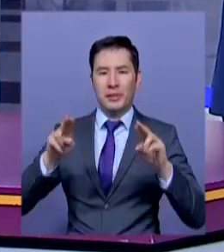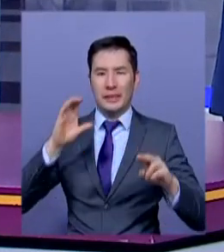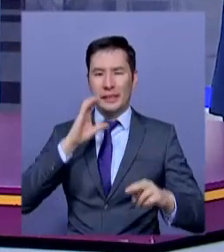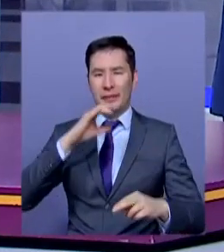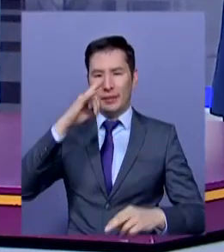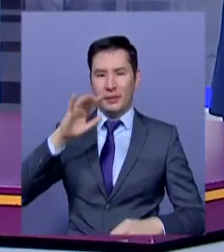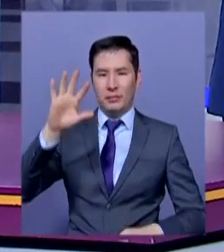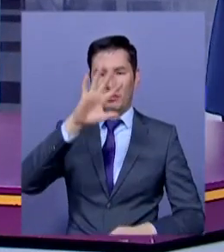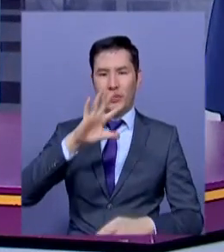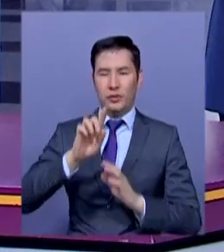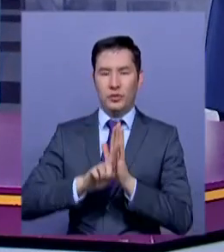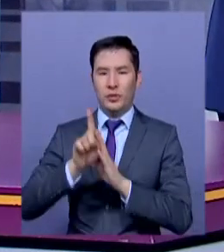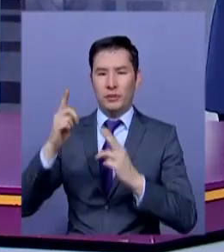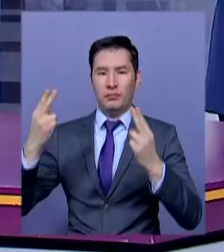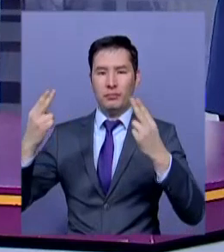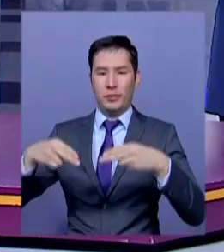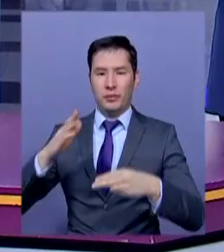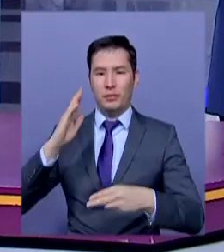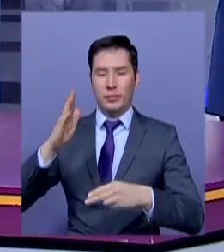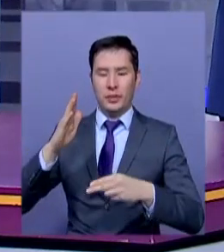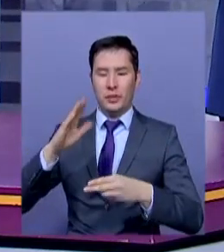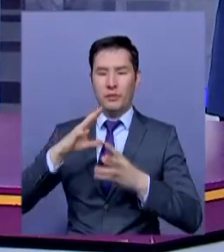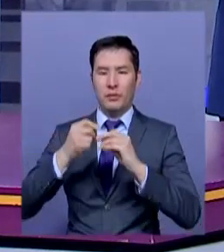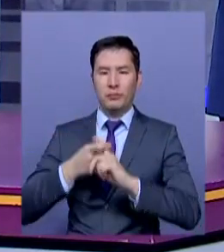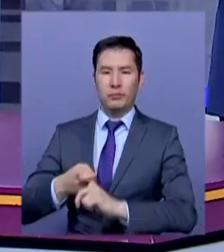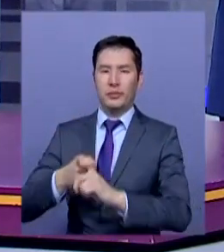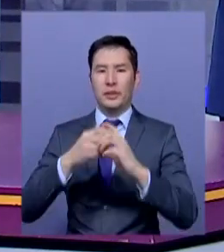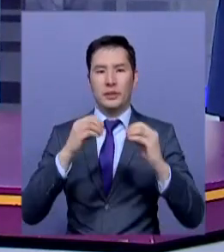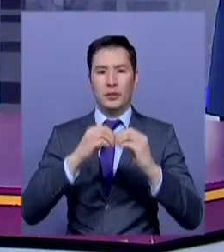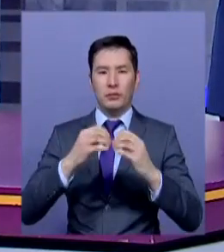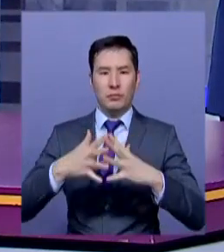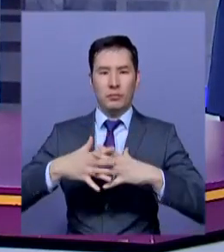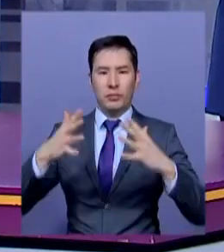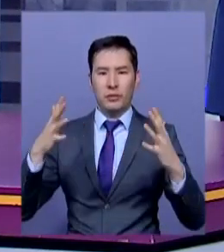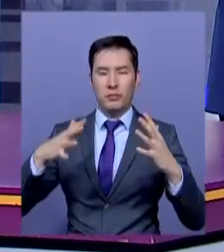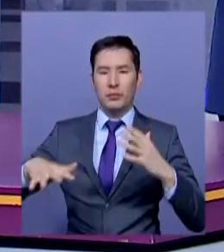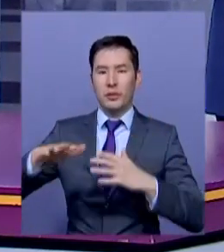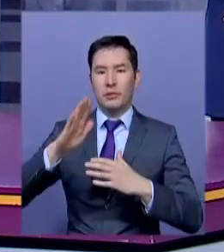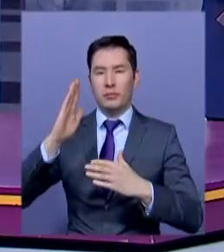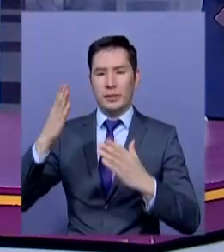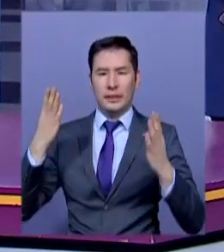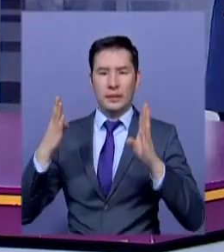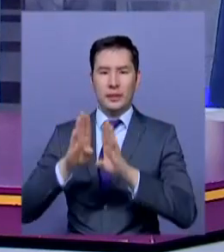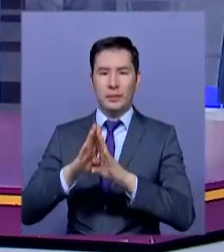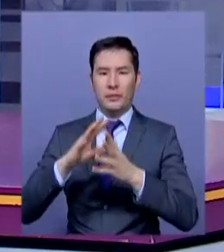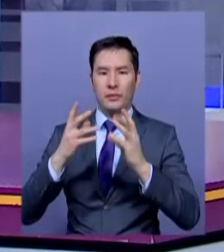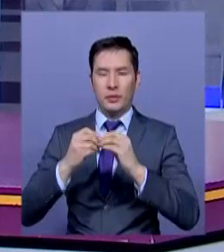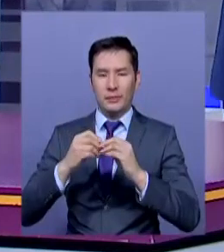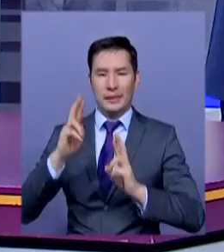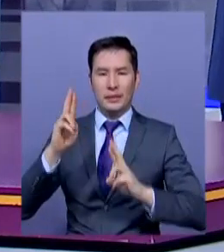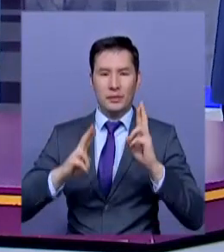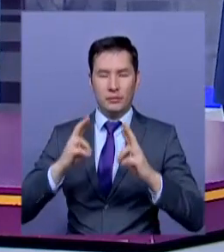сыртына блокпост қойылады. Коронавирус жұқтырғандар саны 10-нан асатын елді мекендерде жабылып, оларға да санитарлық